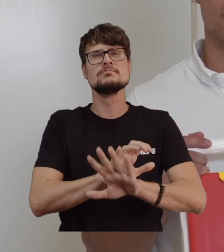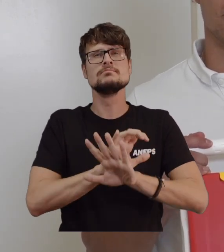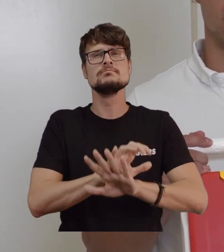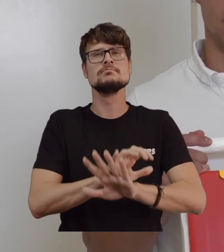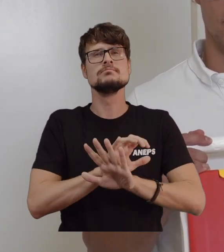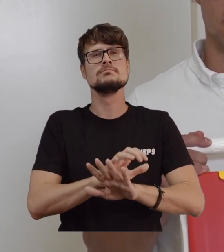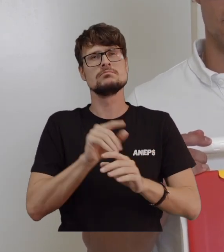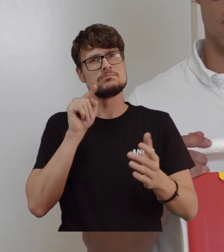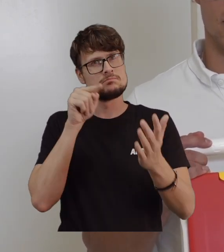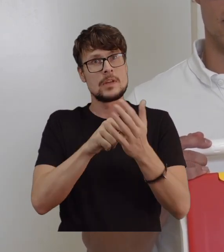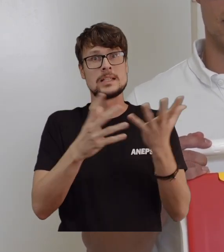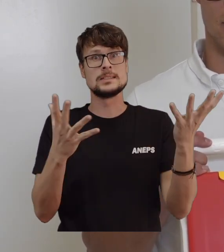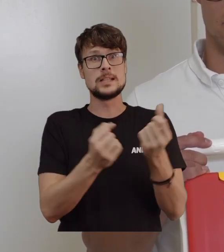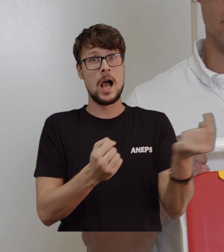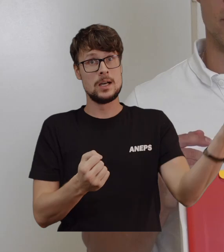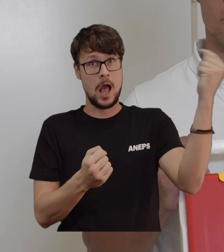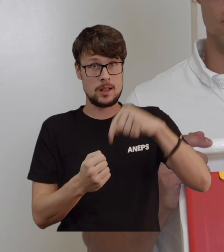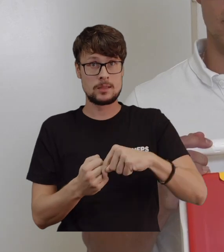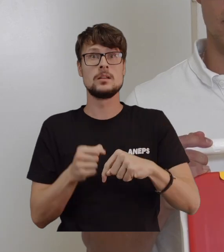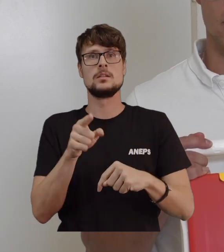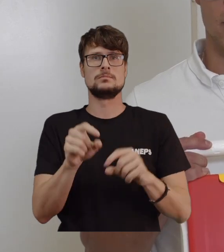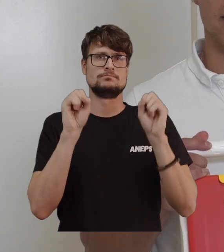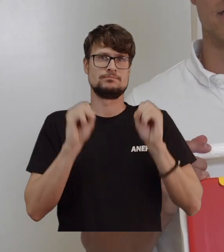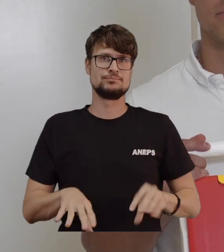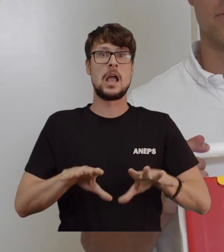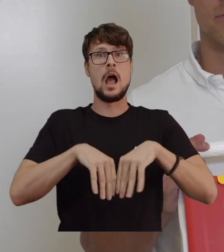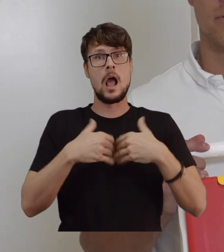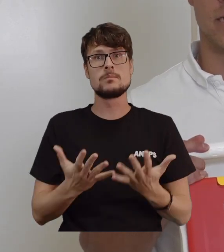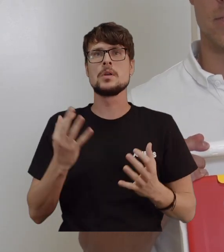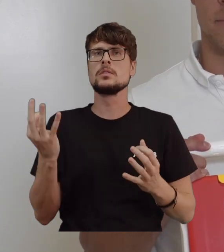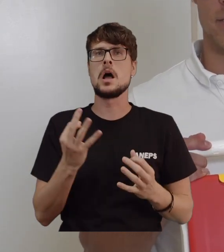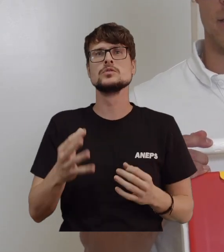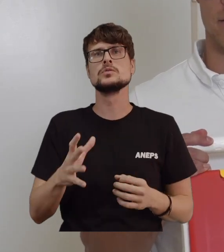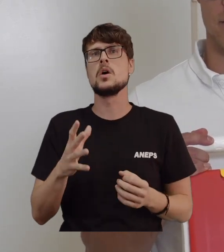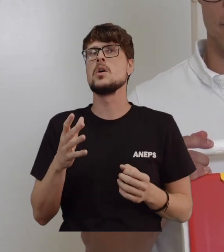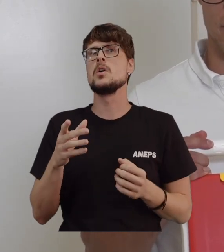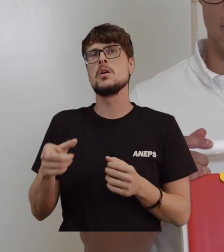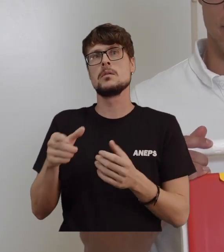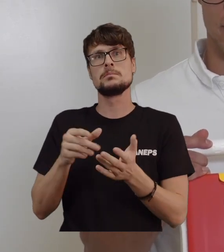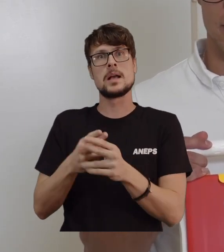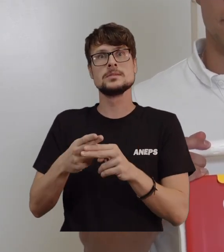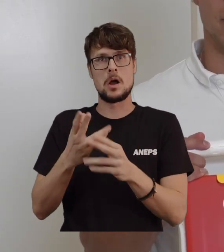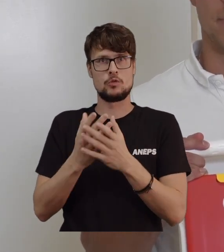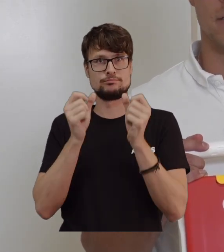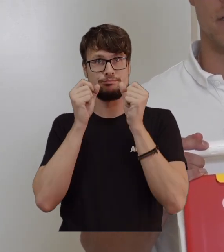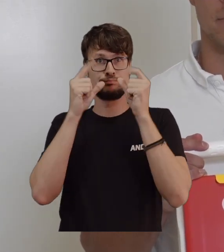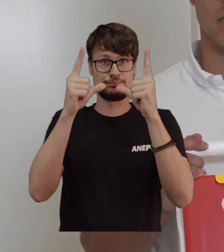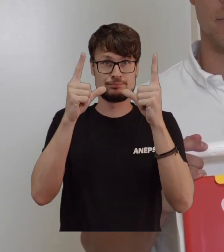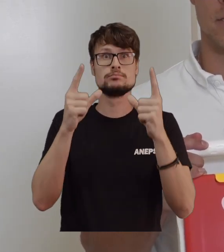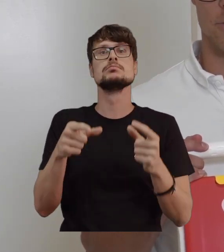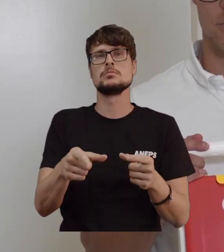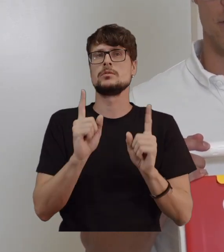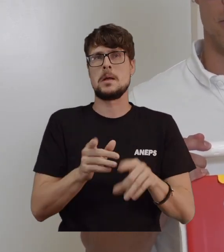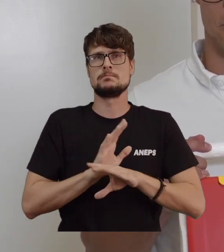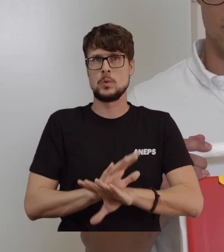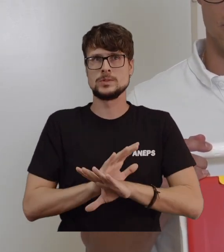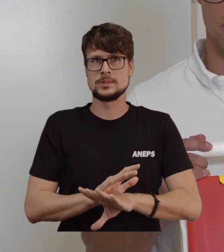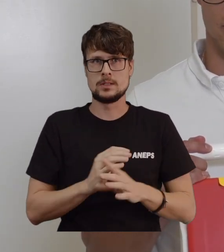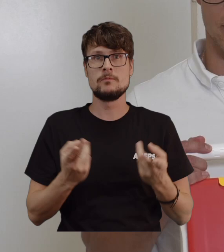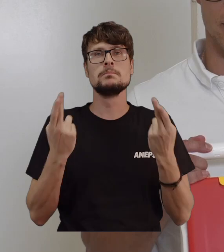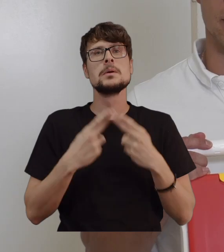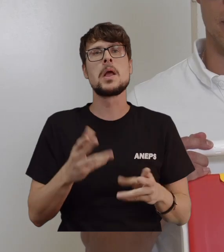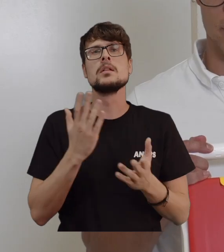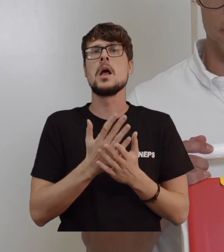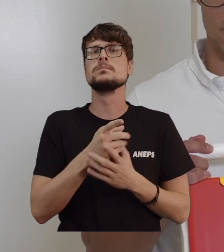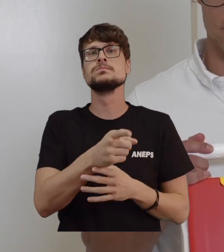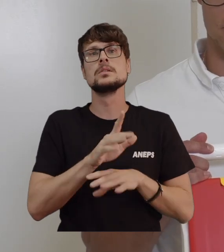pokračujeme až do príchodu záchrannej zdravotnej služby alebo kým sa pacient nepreberie, prípadne kým nám nezačne hroziť